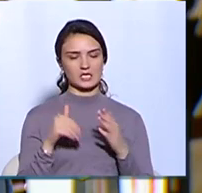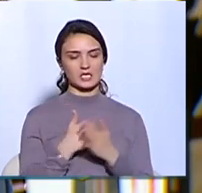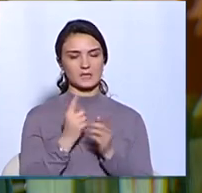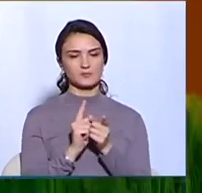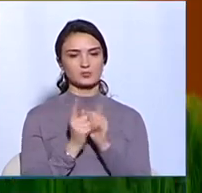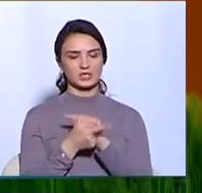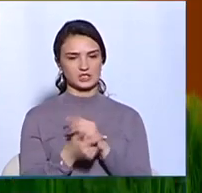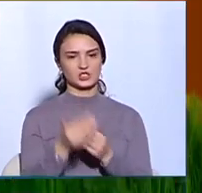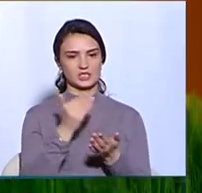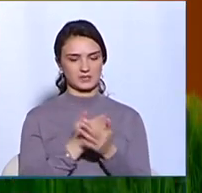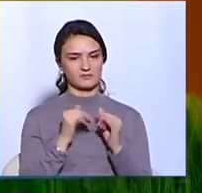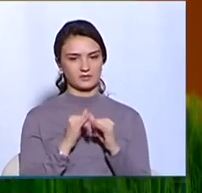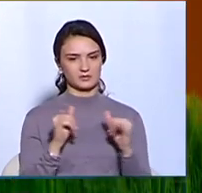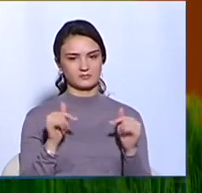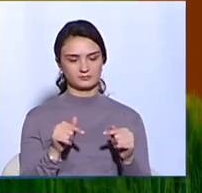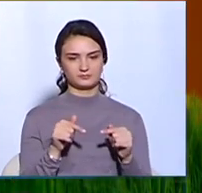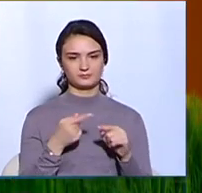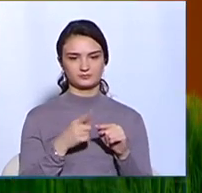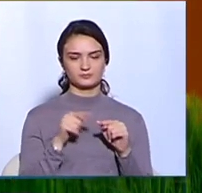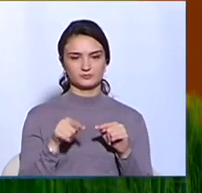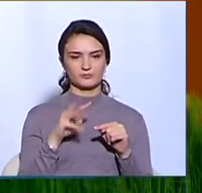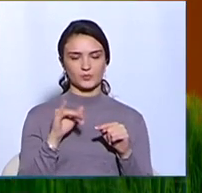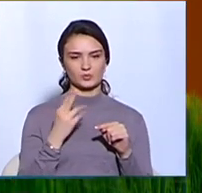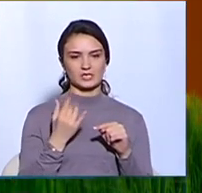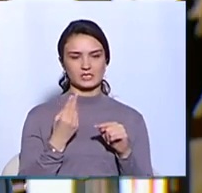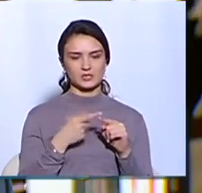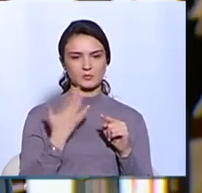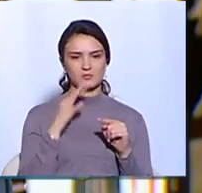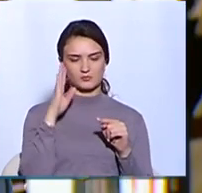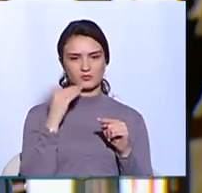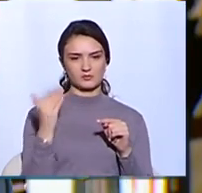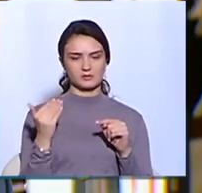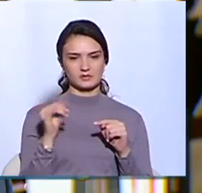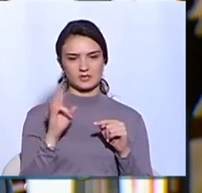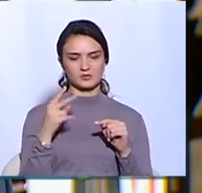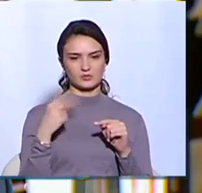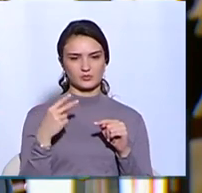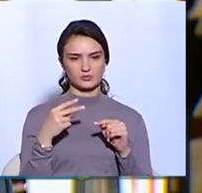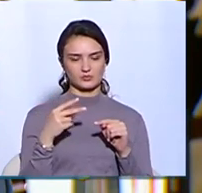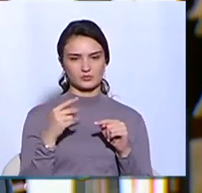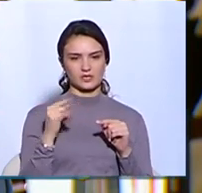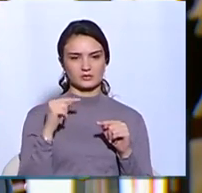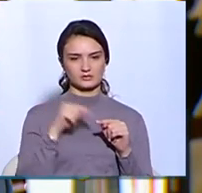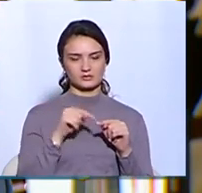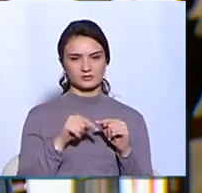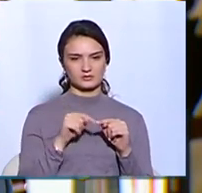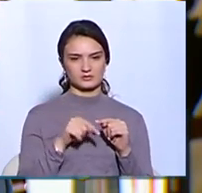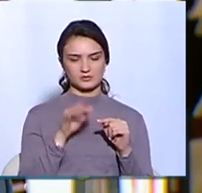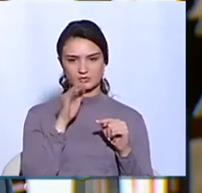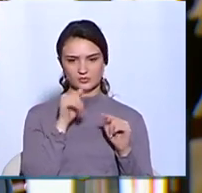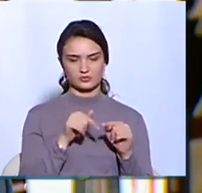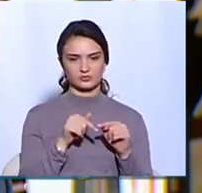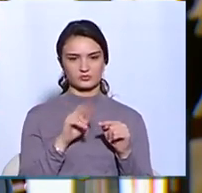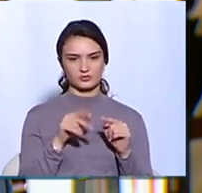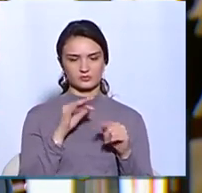მუტაციის შედეგად ვითარდება მუტაცია, რომელიც წარმოიქმნა რომელიმე მშობლის ან ოოციტში, ან სპერმატოზოიდში მომწიფების შედეგად